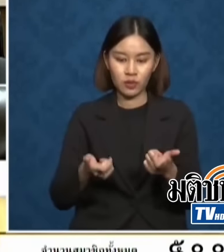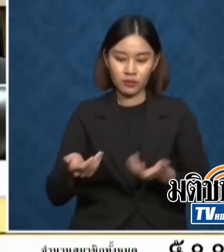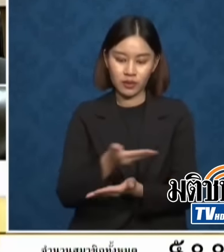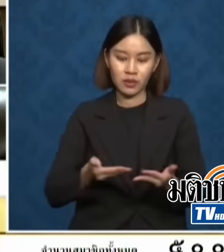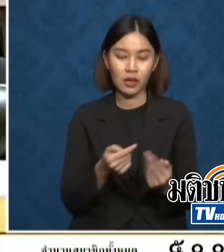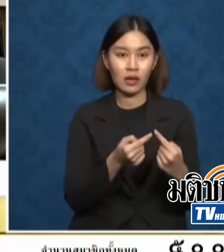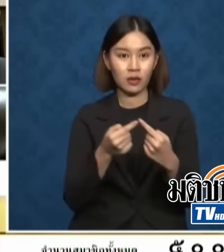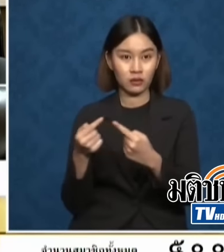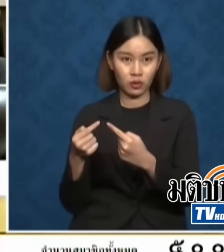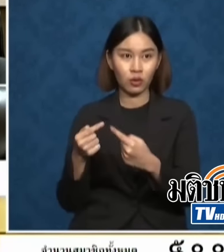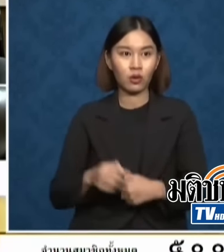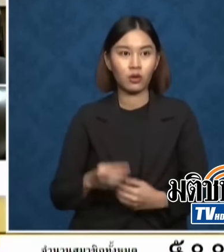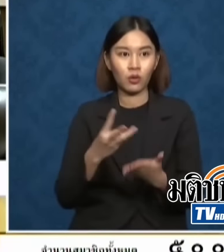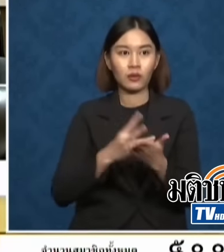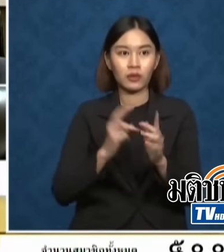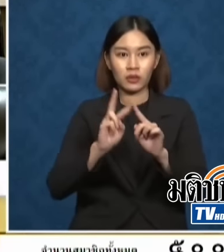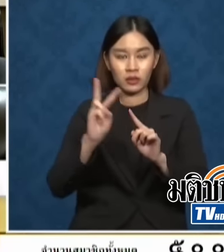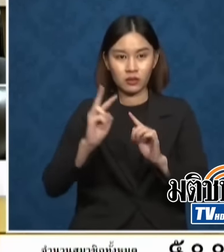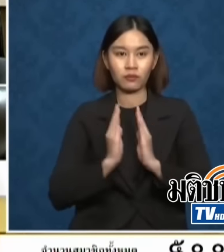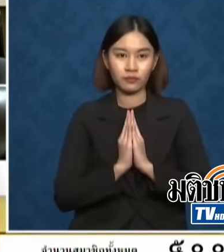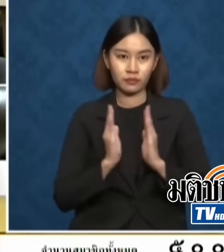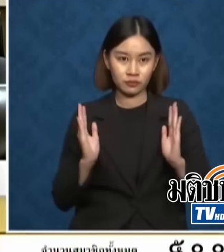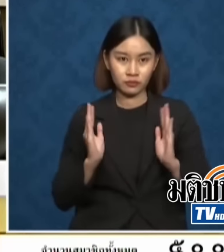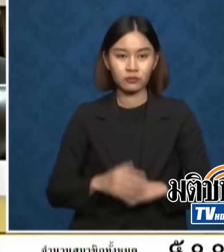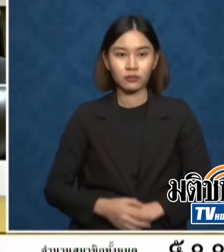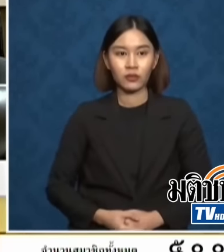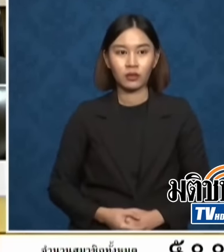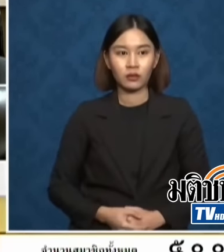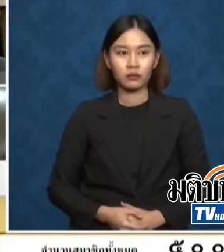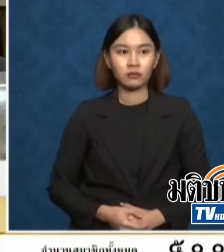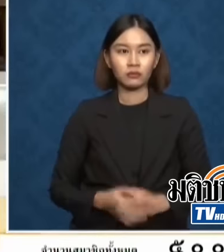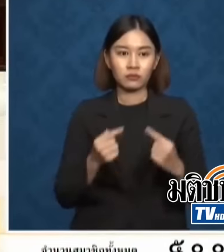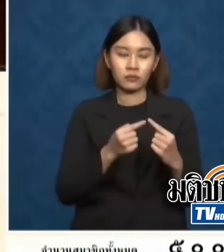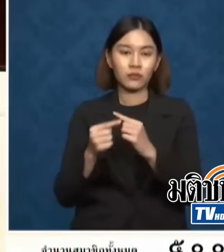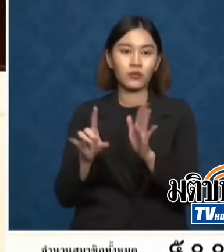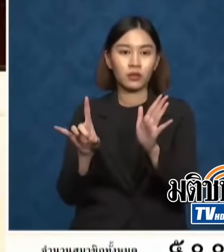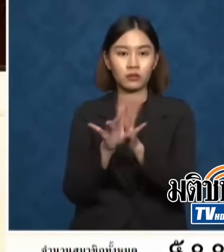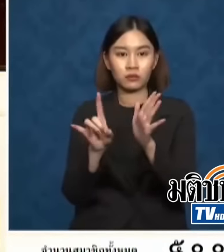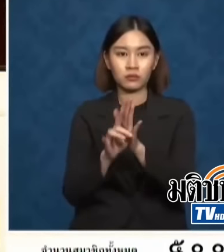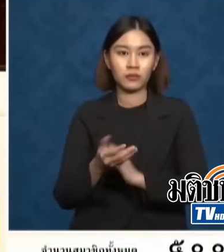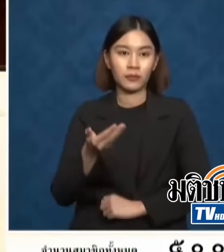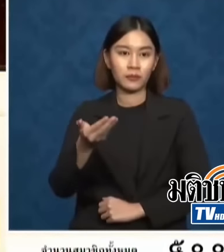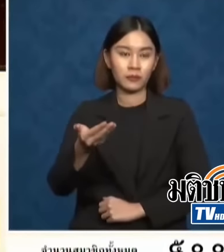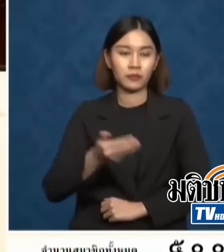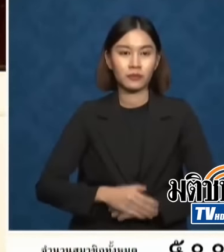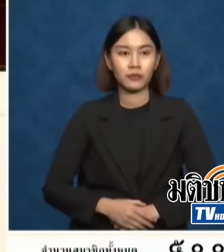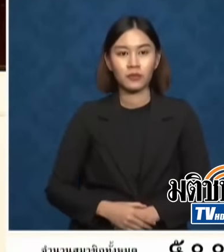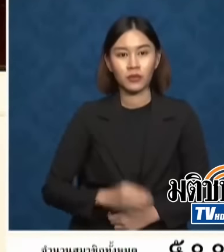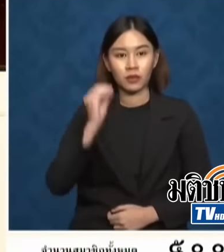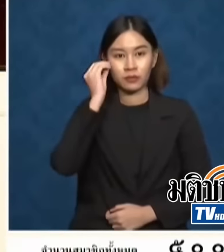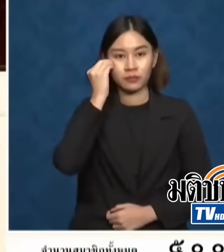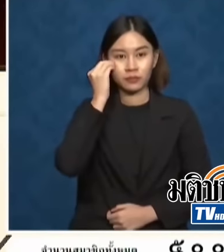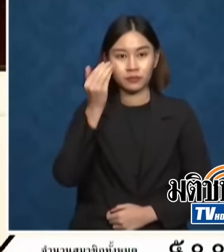าต่อในวาระที่2และ3ครับขอบพระคุณครับ ขอบคุณครับต่อไปท่านสุดท้ายนะครับท่านพิธาลิ้มเจริญรัต